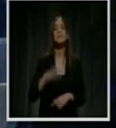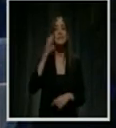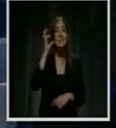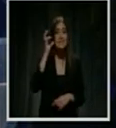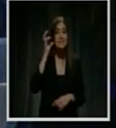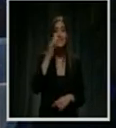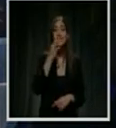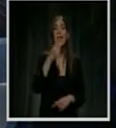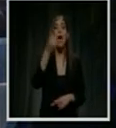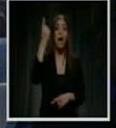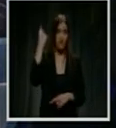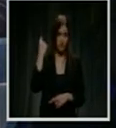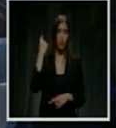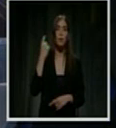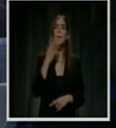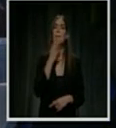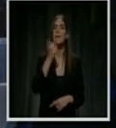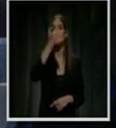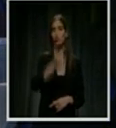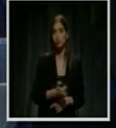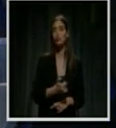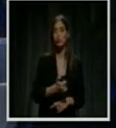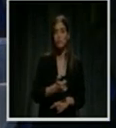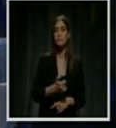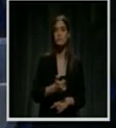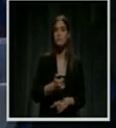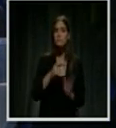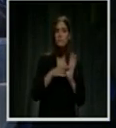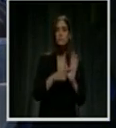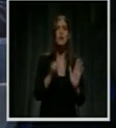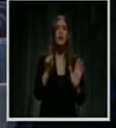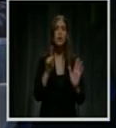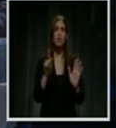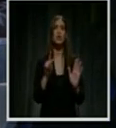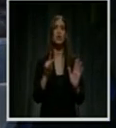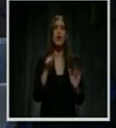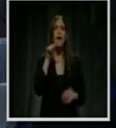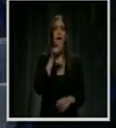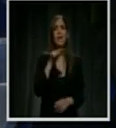ftiem f'Ġunju tas-sena l-oħra illi Europe's long-term strategic capacity